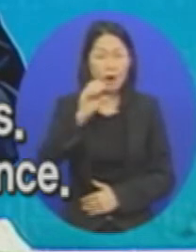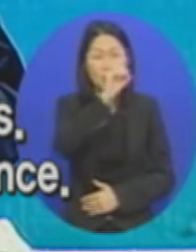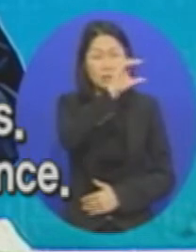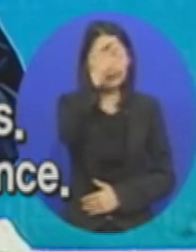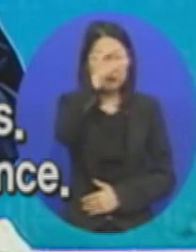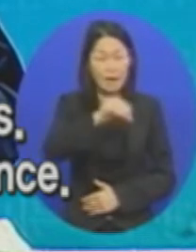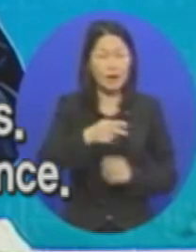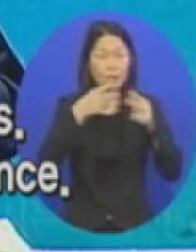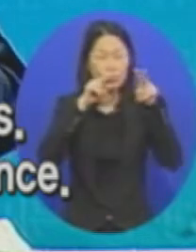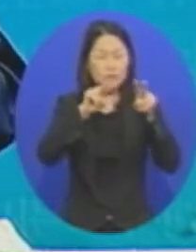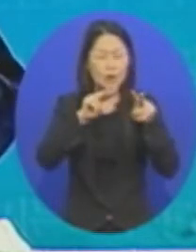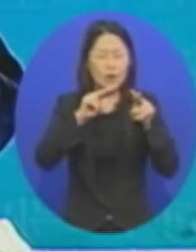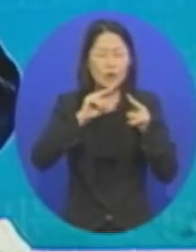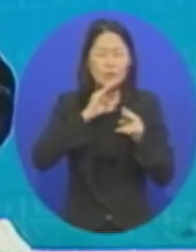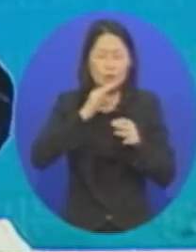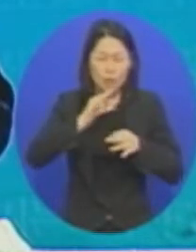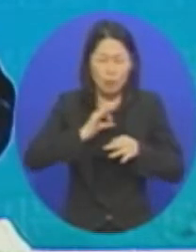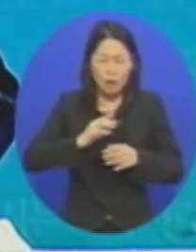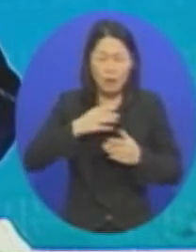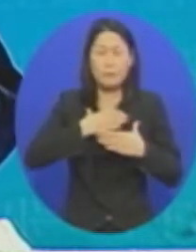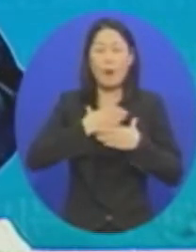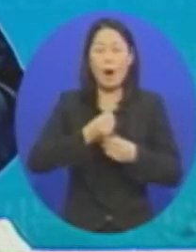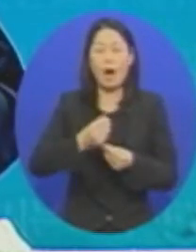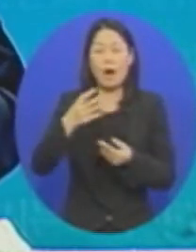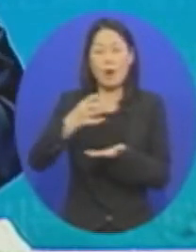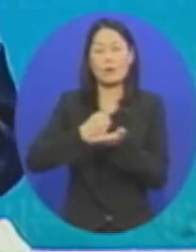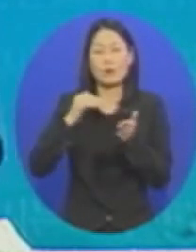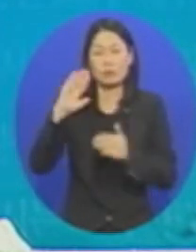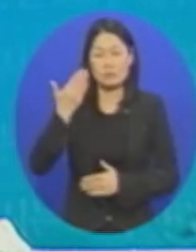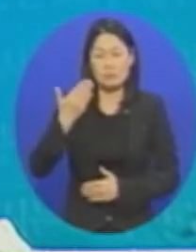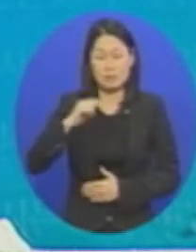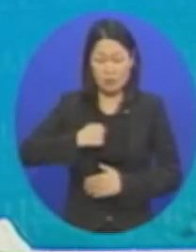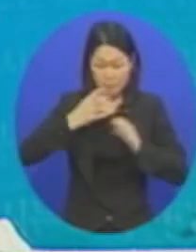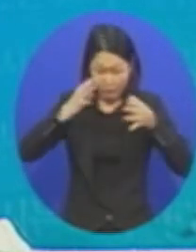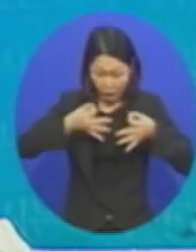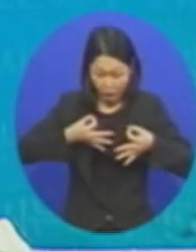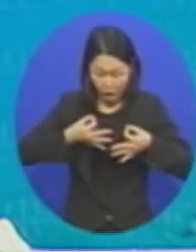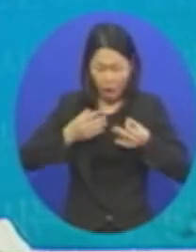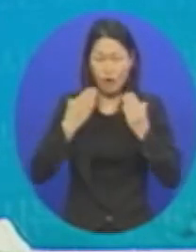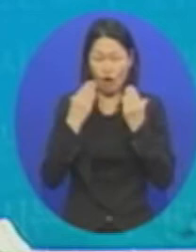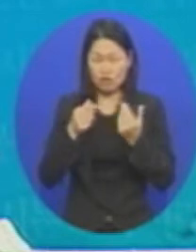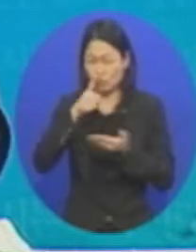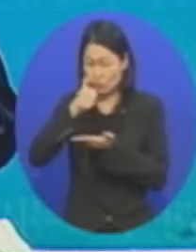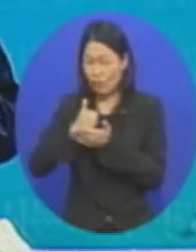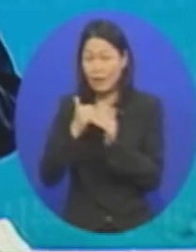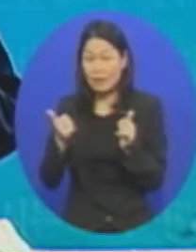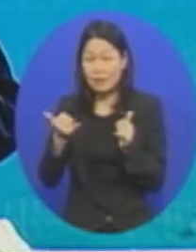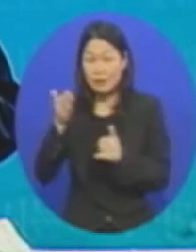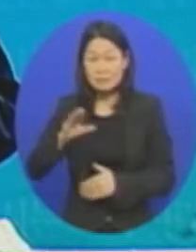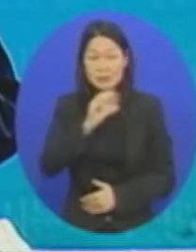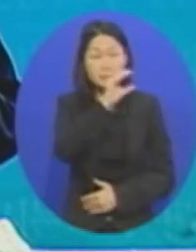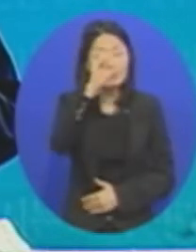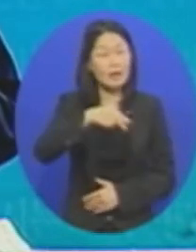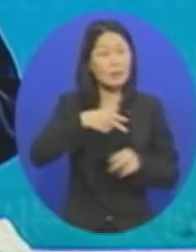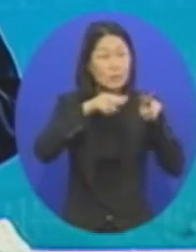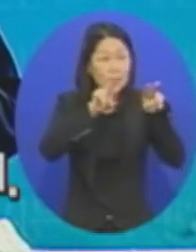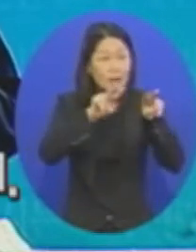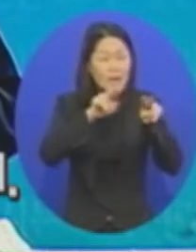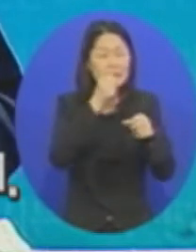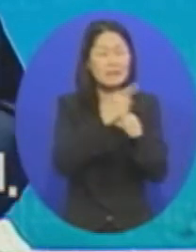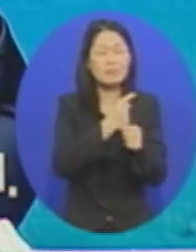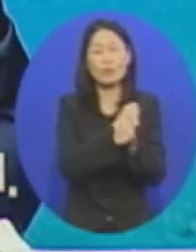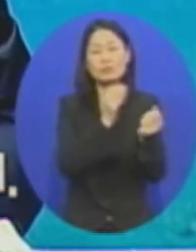되었어요 자기를 바라보며 는 여전히 죄인 이지만 예수님의 십자가를 바라 보니까 자기는 용서 받았어요